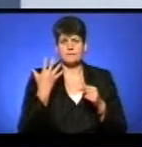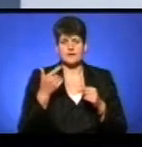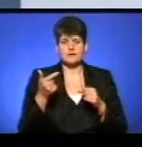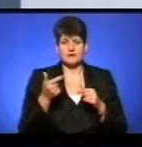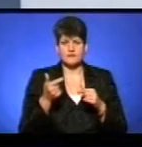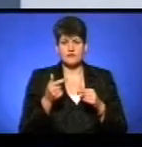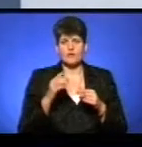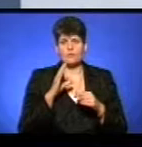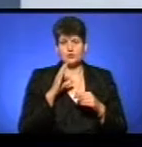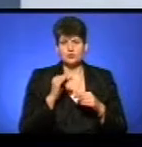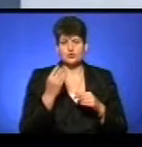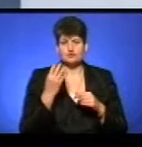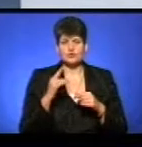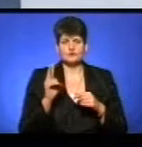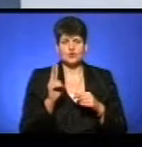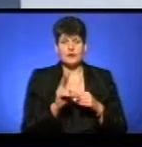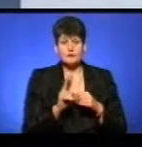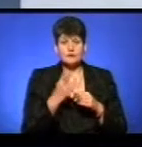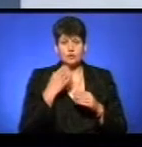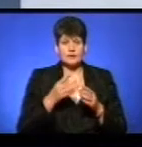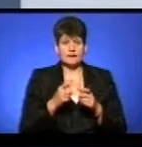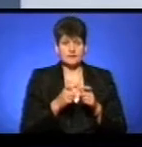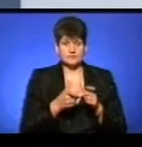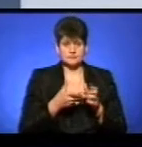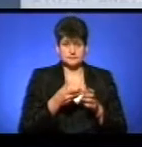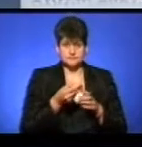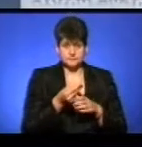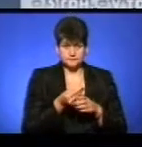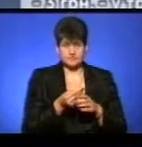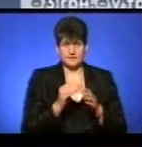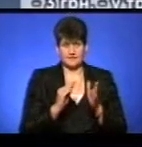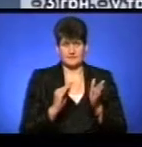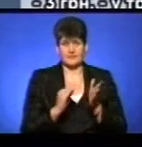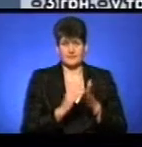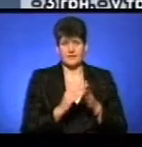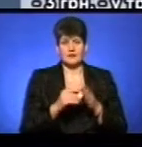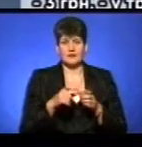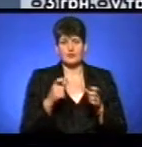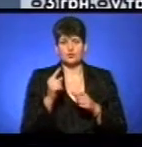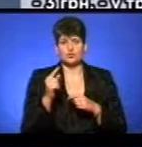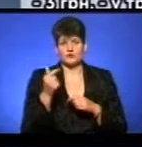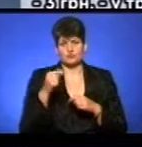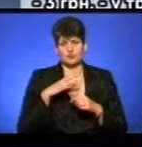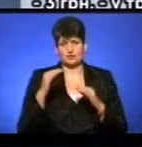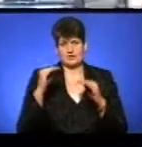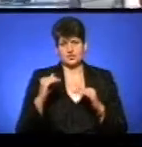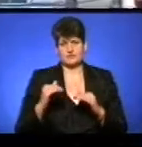маршрутках і 4 у тролейбусах. При розрахунку карткою тернополянина або електронним квитком на гривню дешевше.